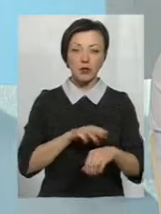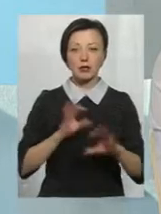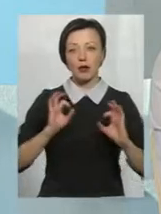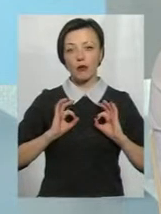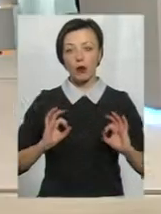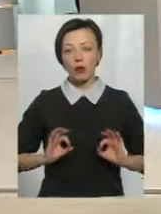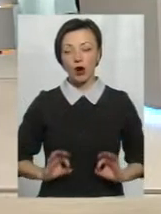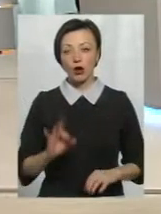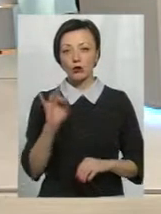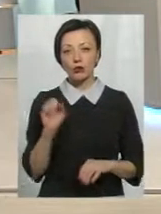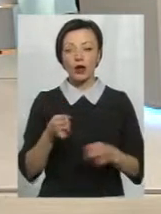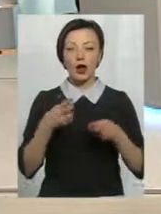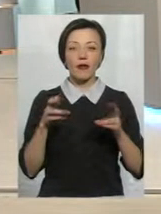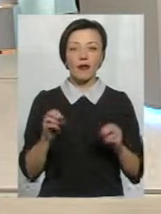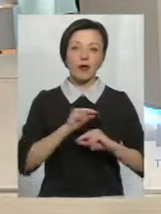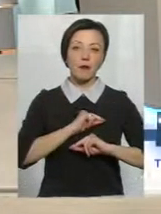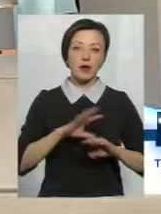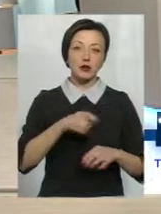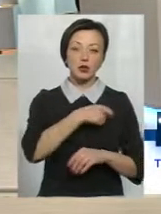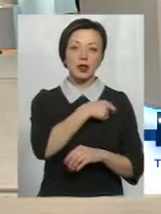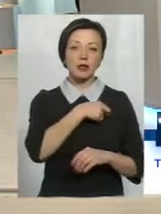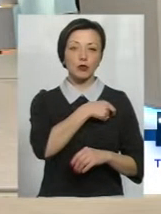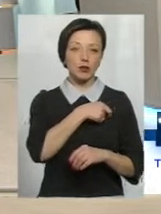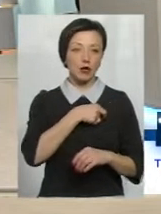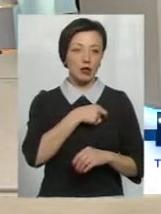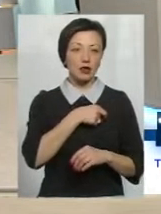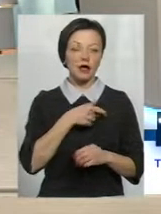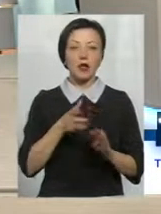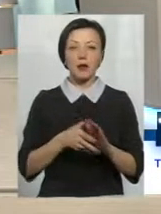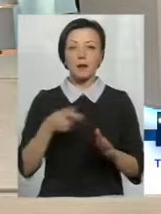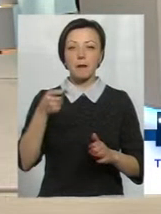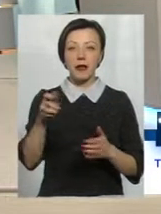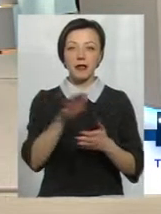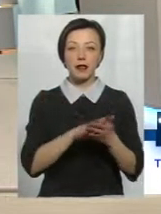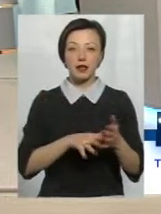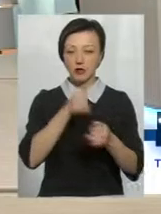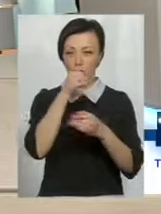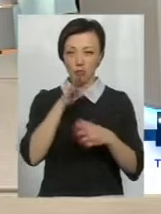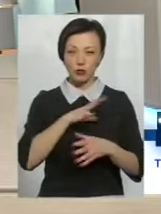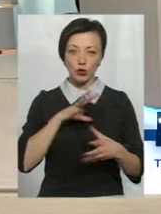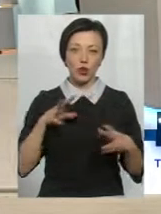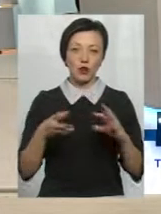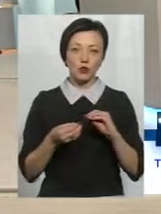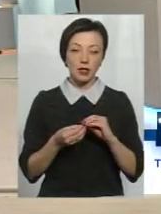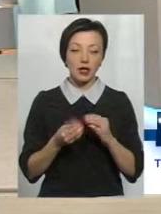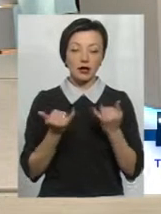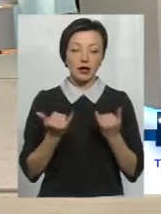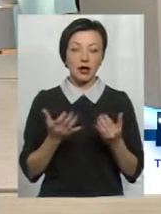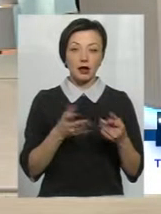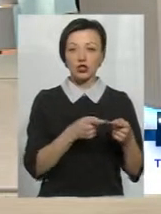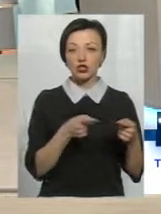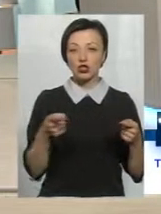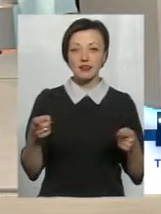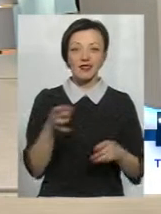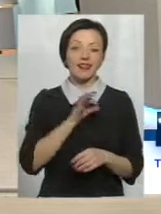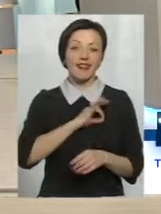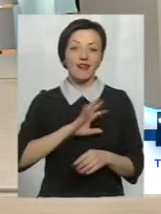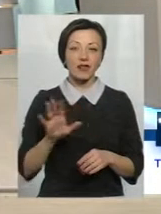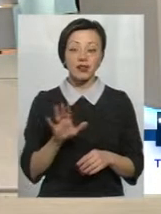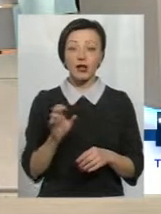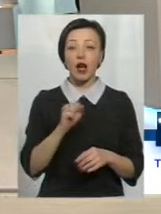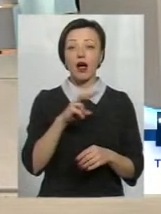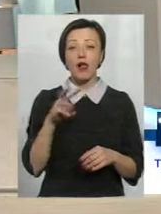прокуратура, де не працюють депутати, петиції не можуть бути ефективними. На даний час вони не ефективні, але